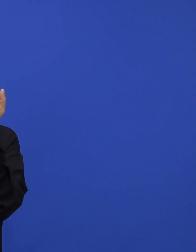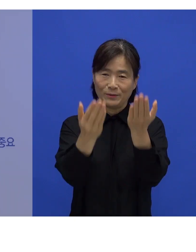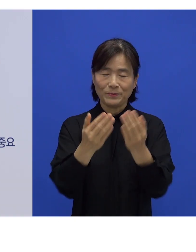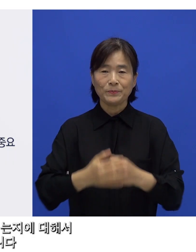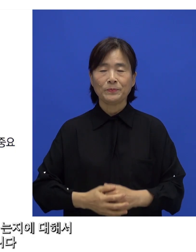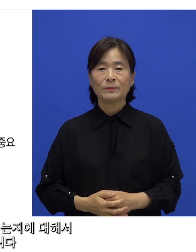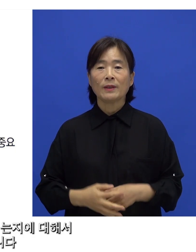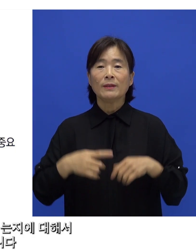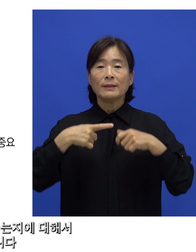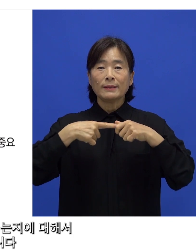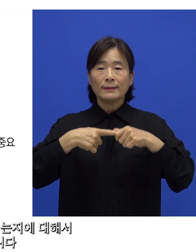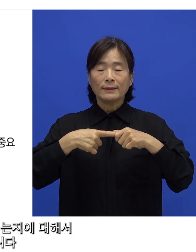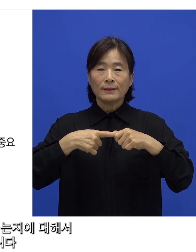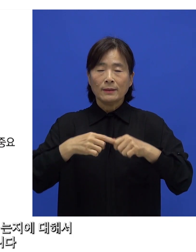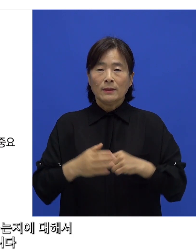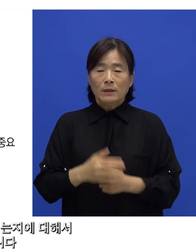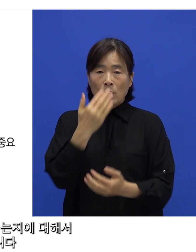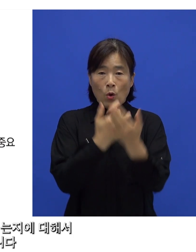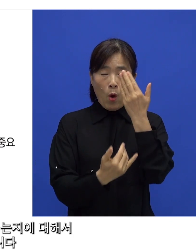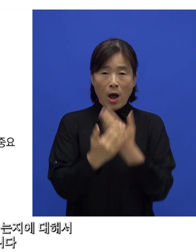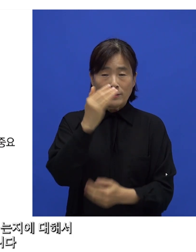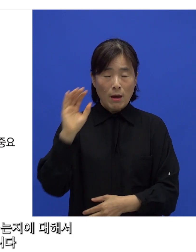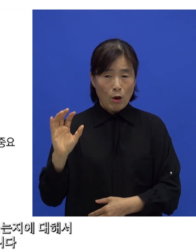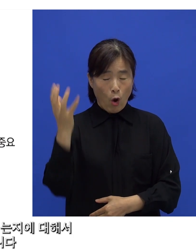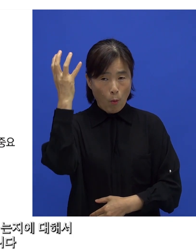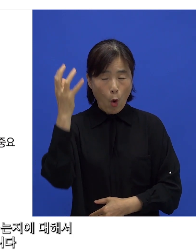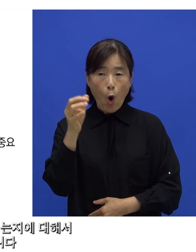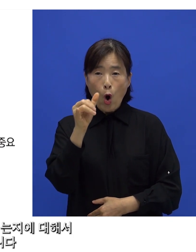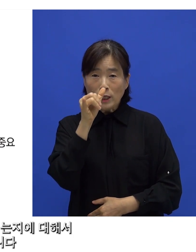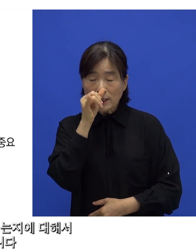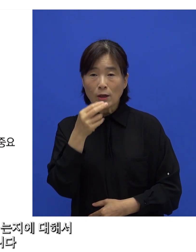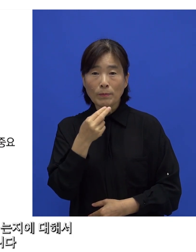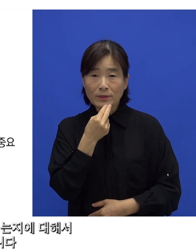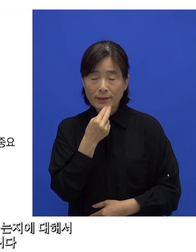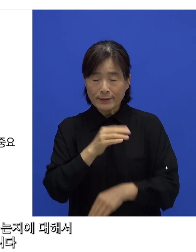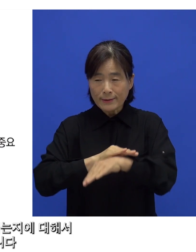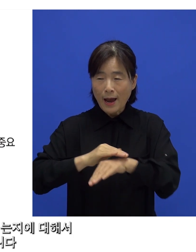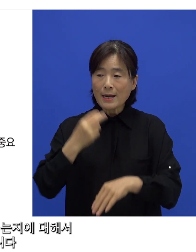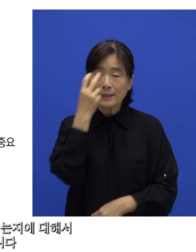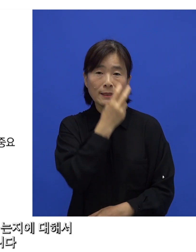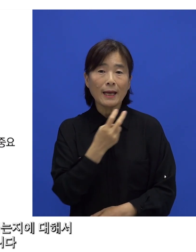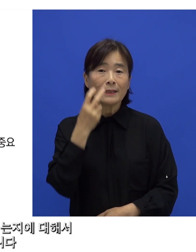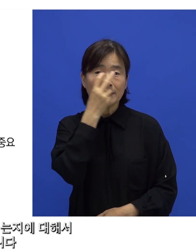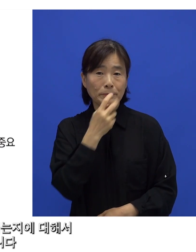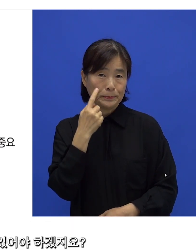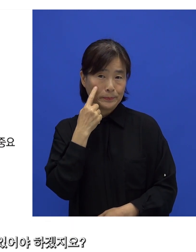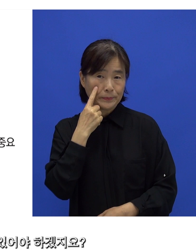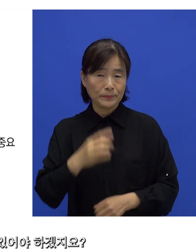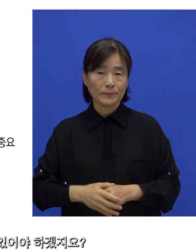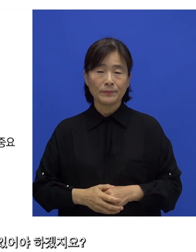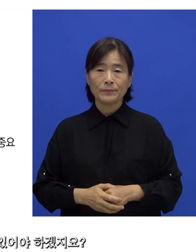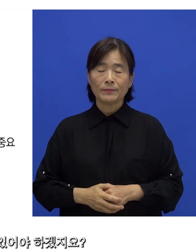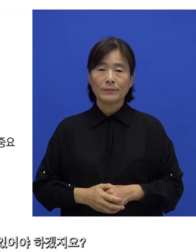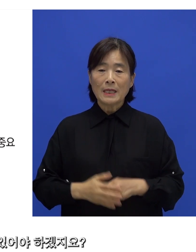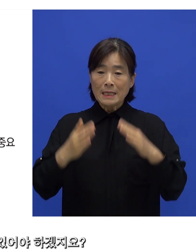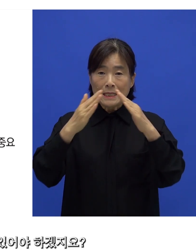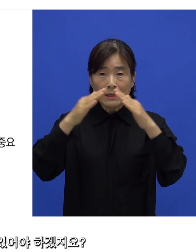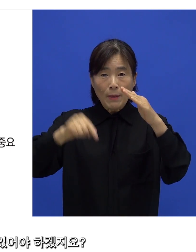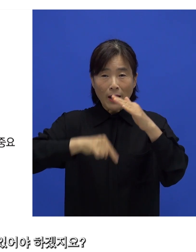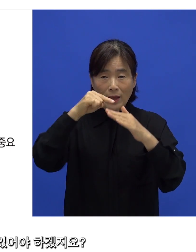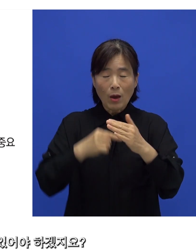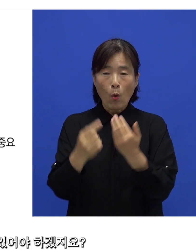있습니다. 첫 번째, 화재 경보기가 울리는지에 대해서 잘 체크해야 합니다. 그러려면